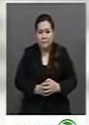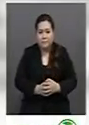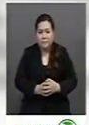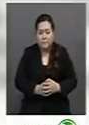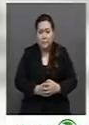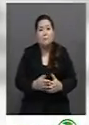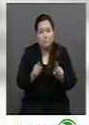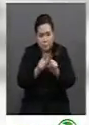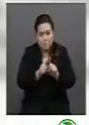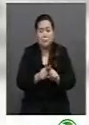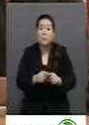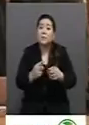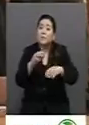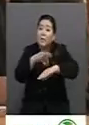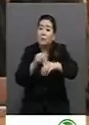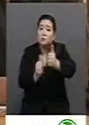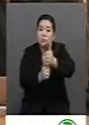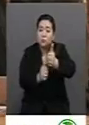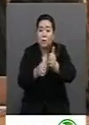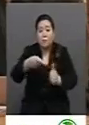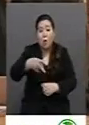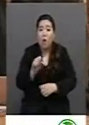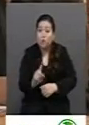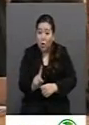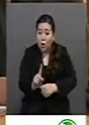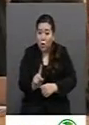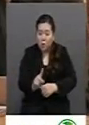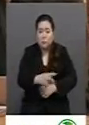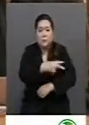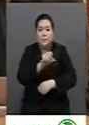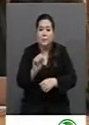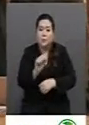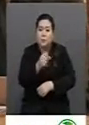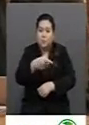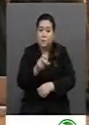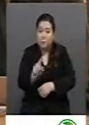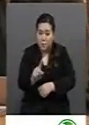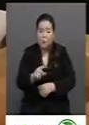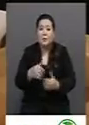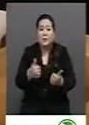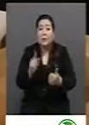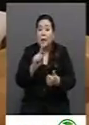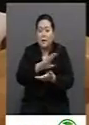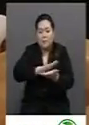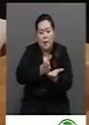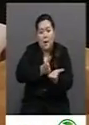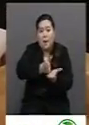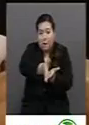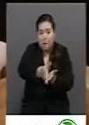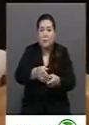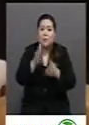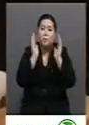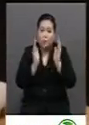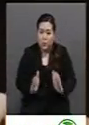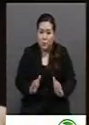ในลักษณะคล้ายกันคือผู้ช่วยศาสตราจารย์ดร.จอมชัยเลิศอมรรัตน์อาจารย์จากคณะมนุษยศาสตร์และสังคมศาสตร์มหาวิท